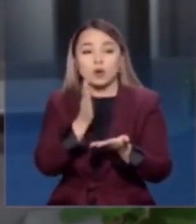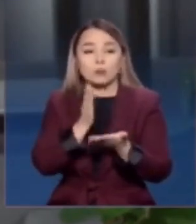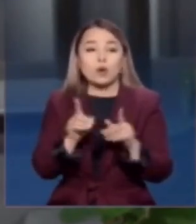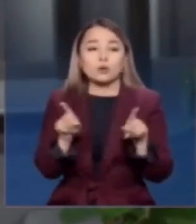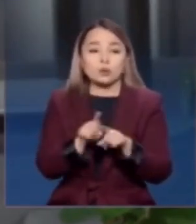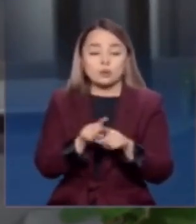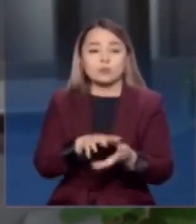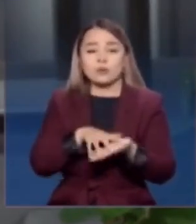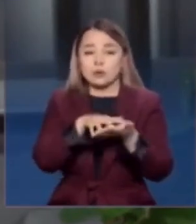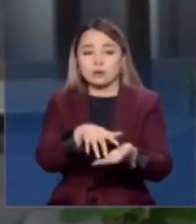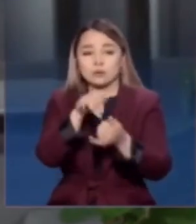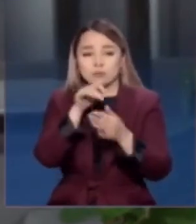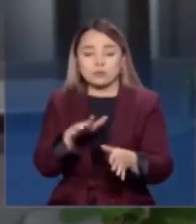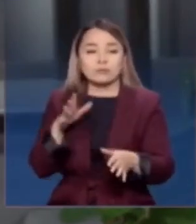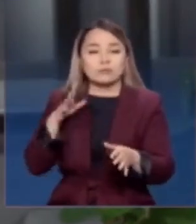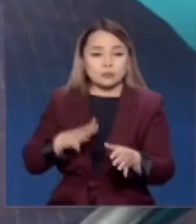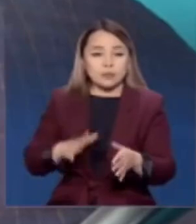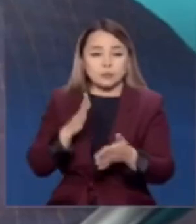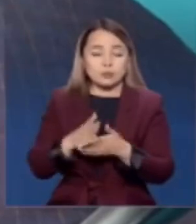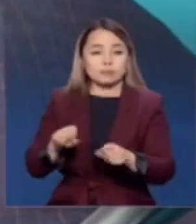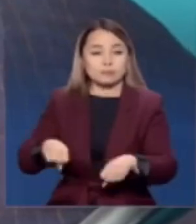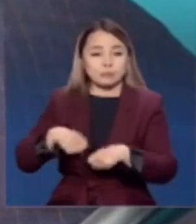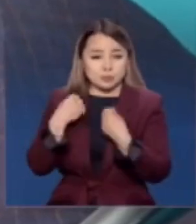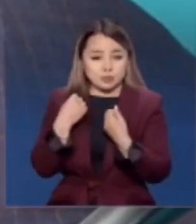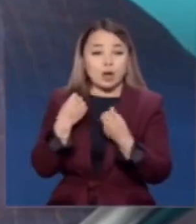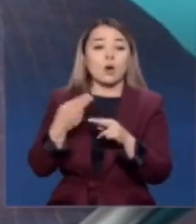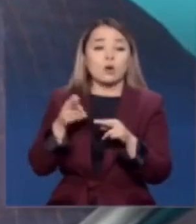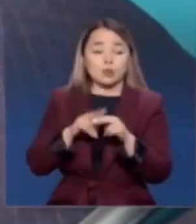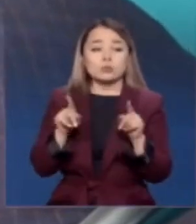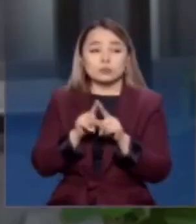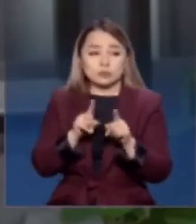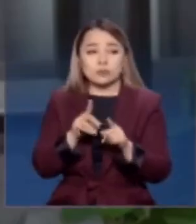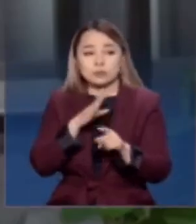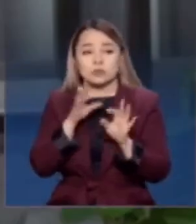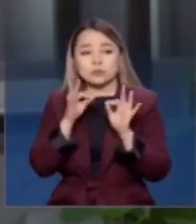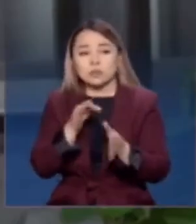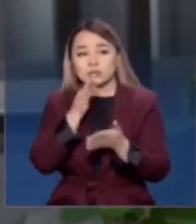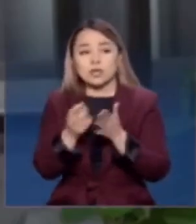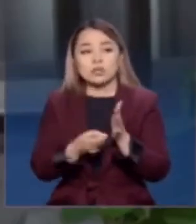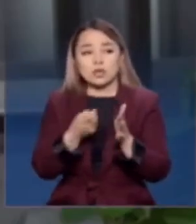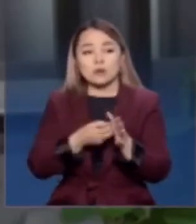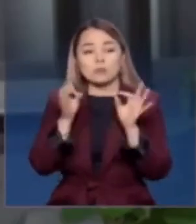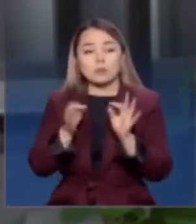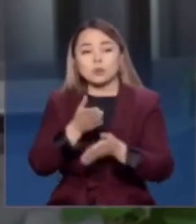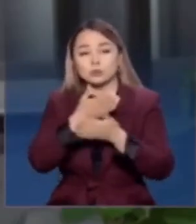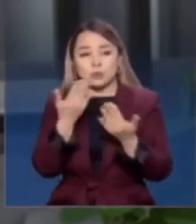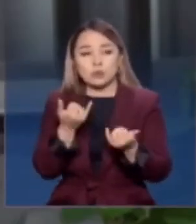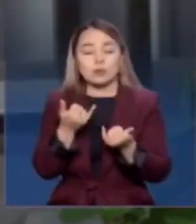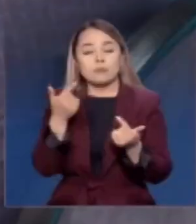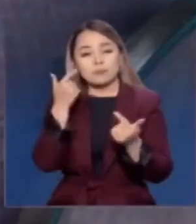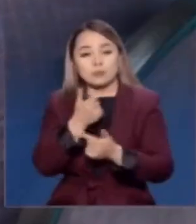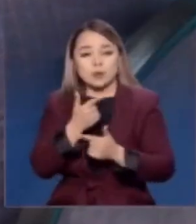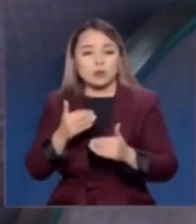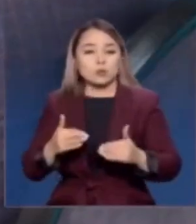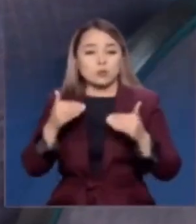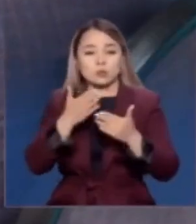көп бермей, көп әйел жазбайды. Негізінде ол да дұрыс емес. Тергеу барысында тергеуші дұрыс тергемейді, немесе квалификациясы төмен